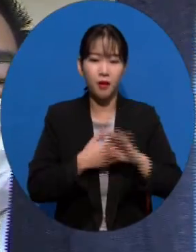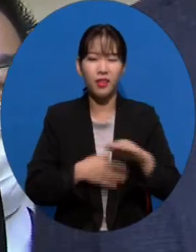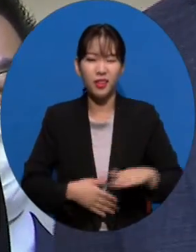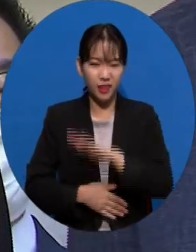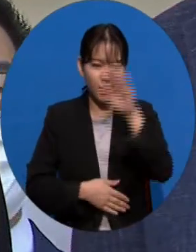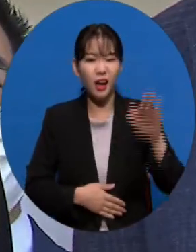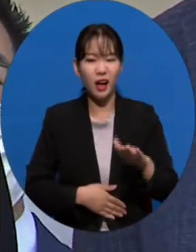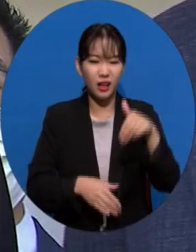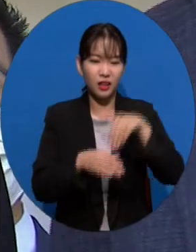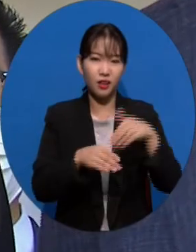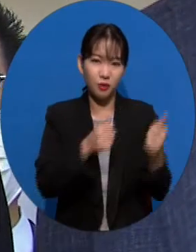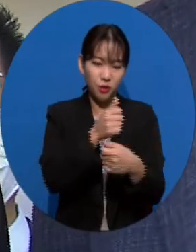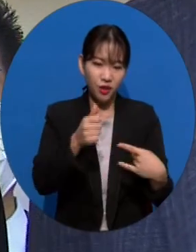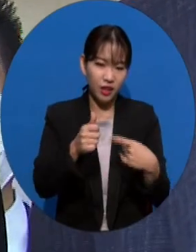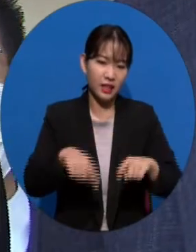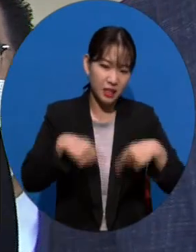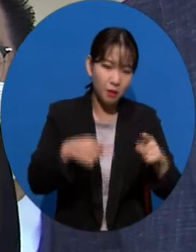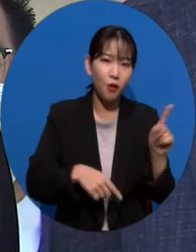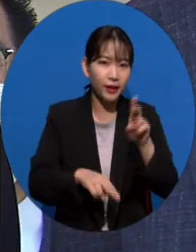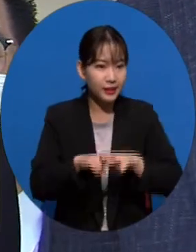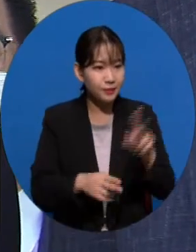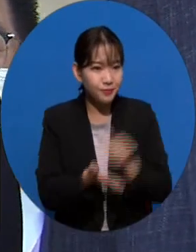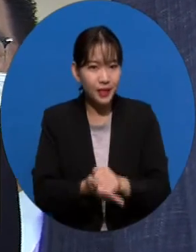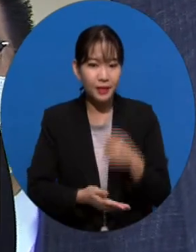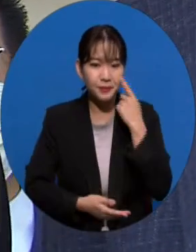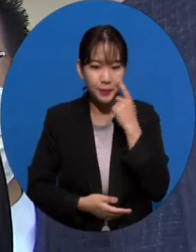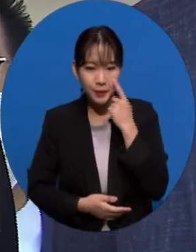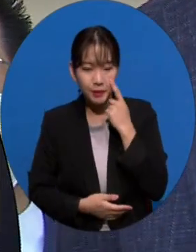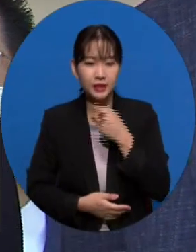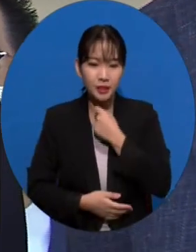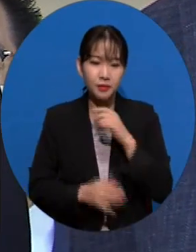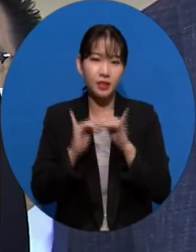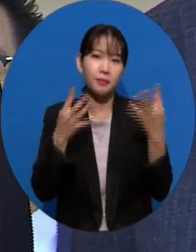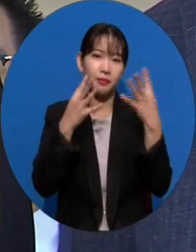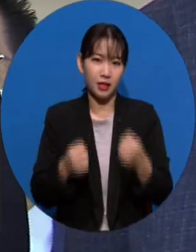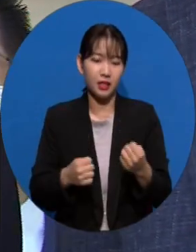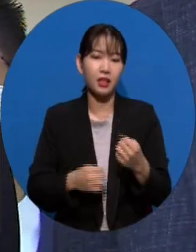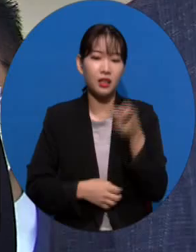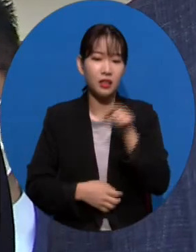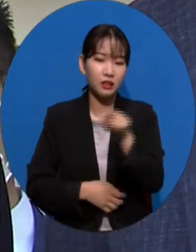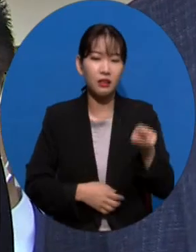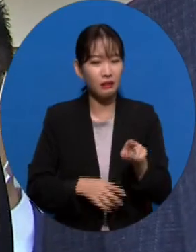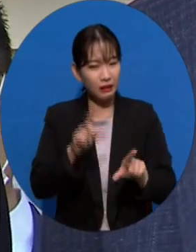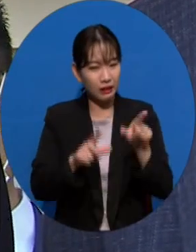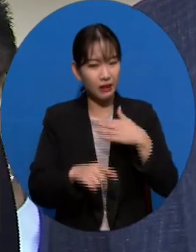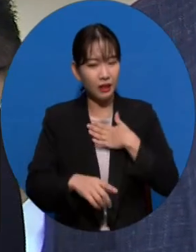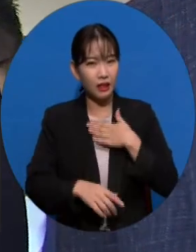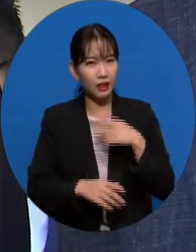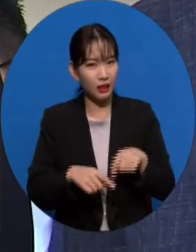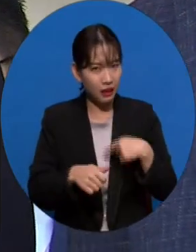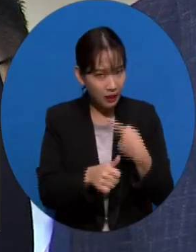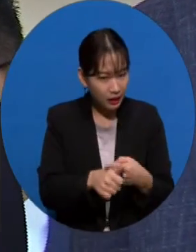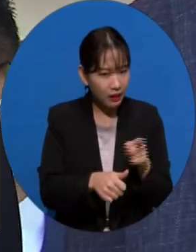거 없이 다 선대위 가서 뭘 한 다리 끼가지고 하고 싶은 사람들 많은데 그런 와중에 가나 끼어서 가서